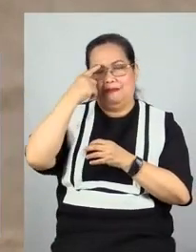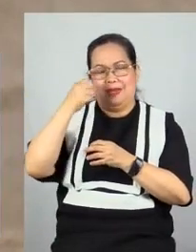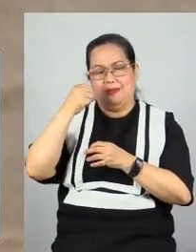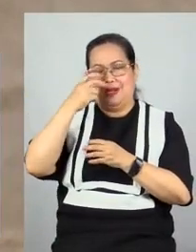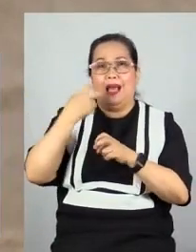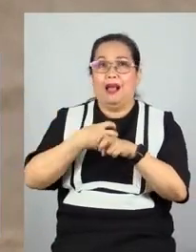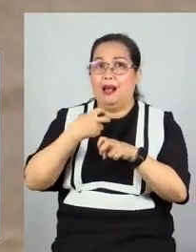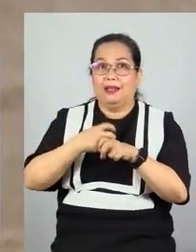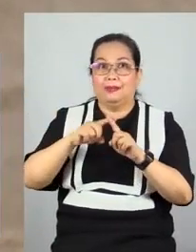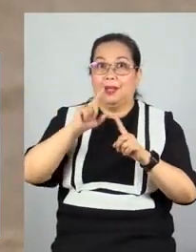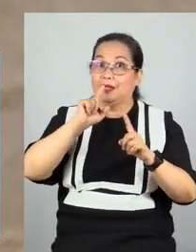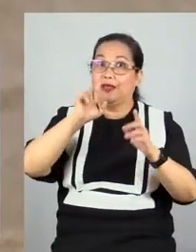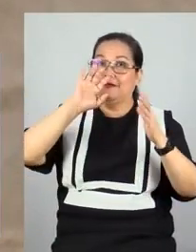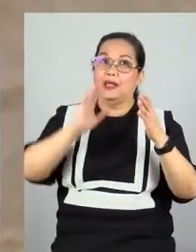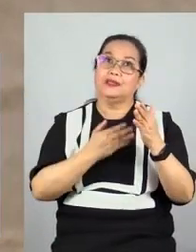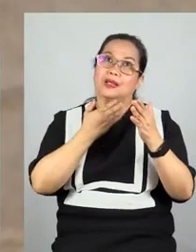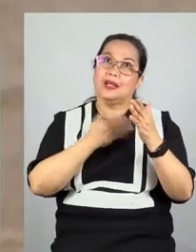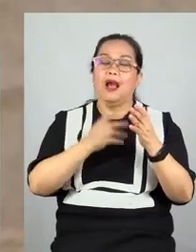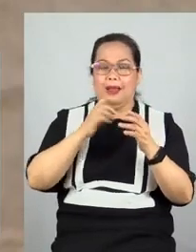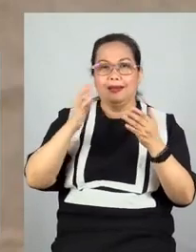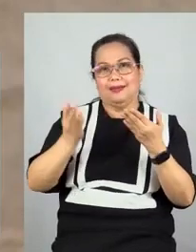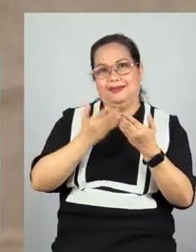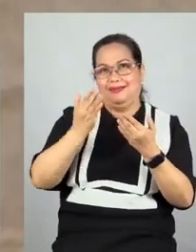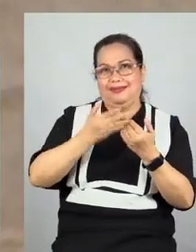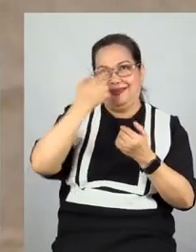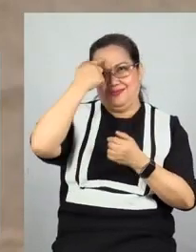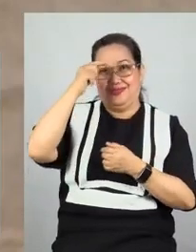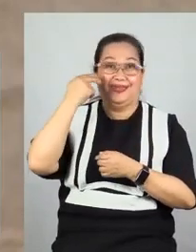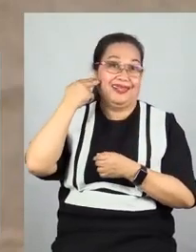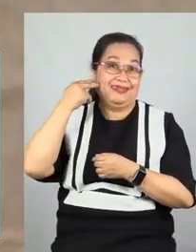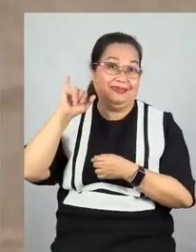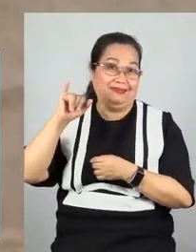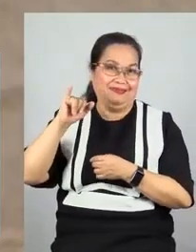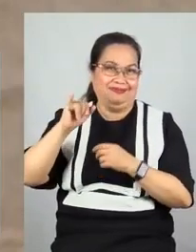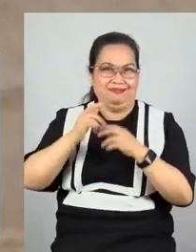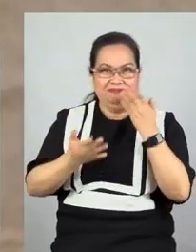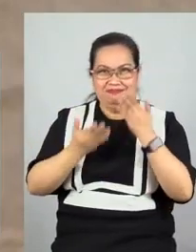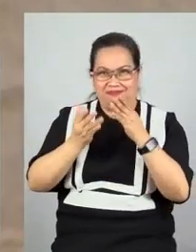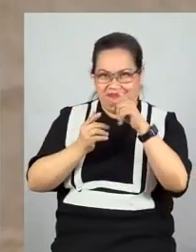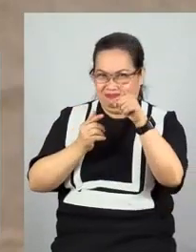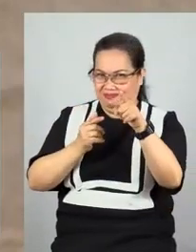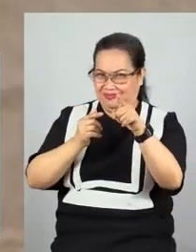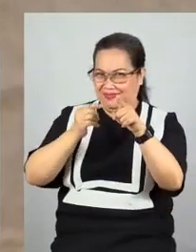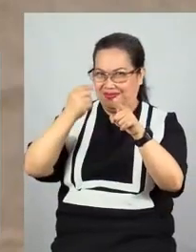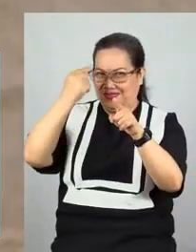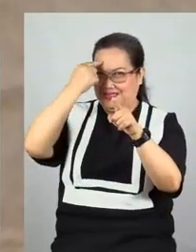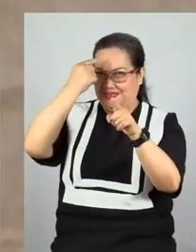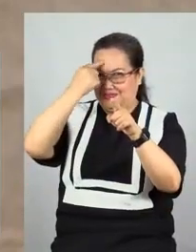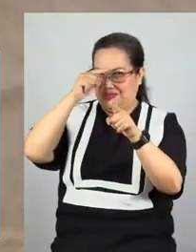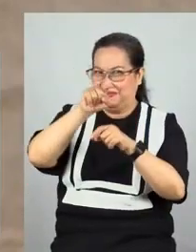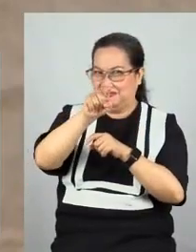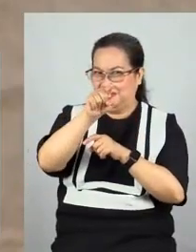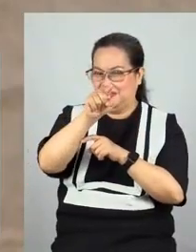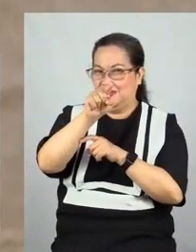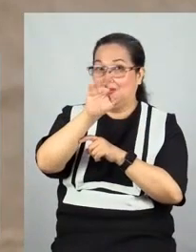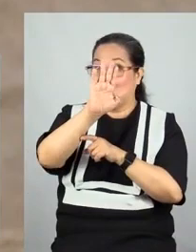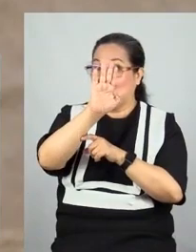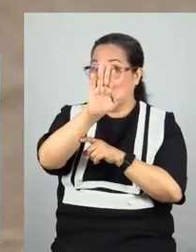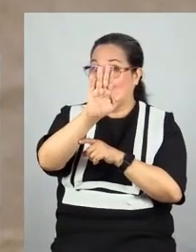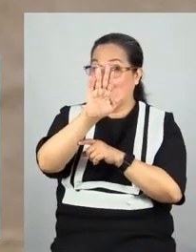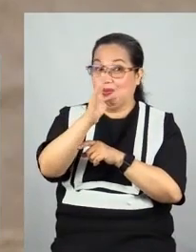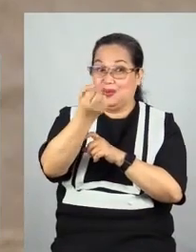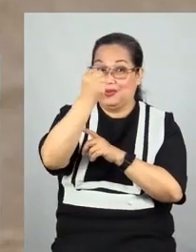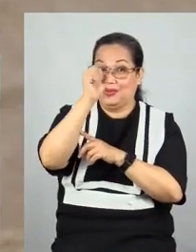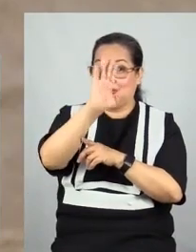Kaya babasahin ko po muli. Have this mind among yourselves, which is